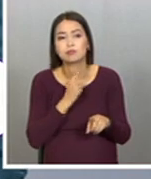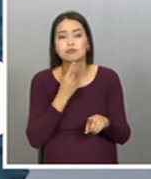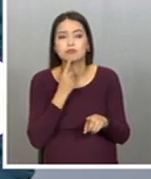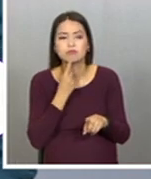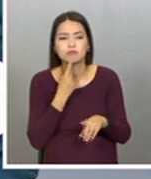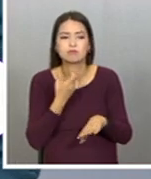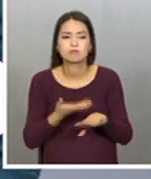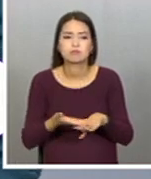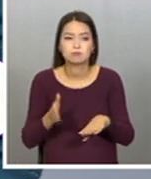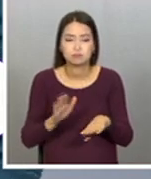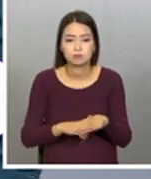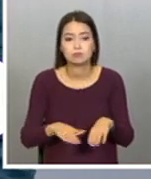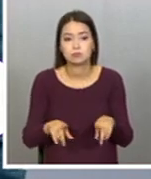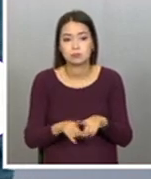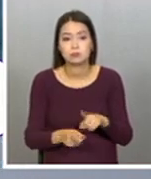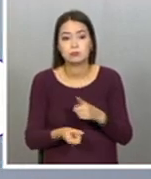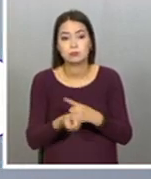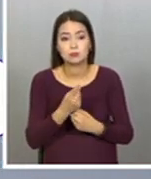сезімдері пайда болады.